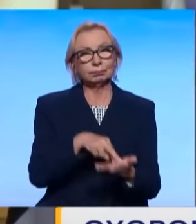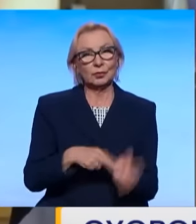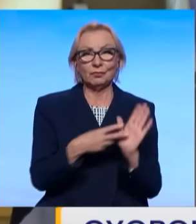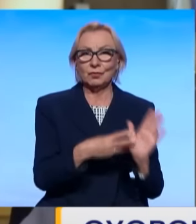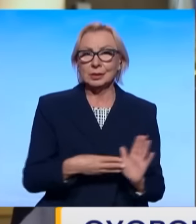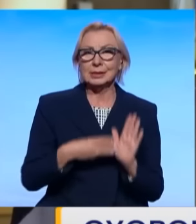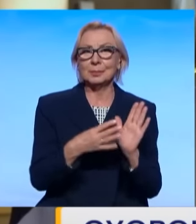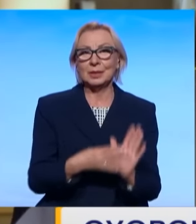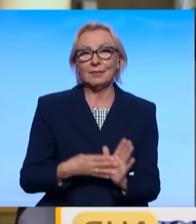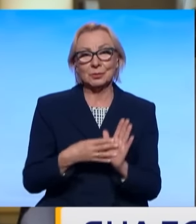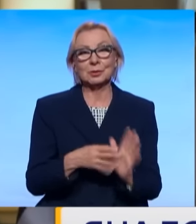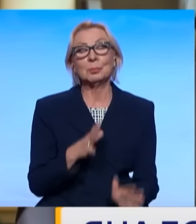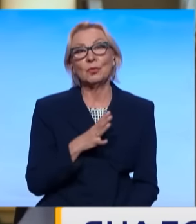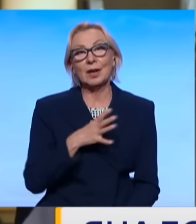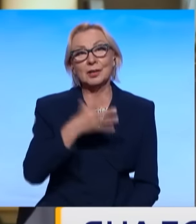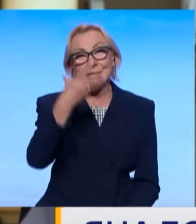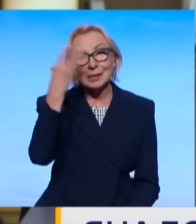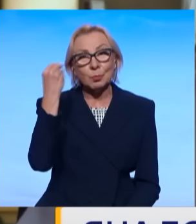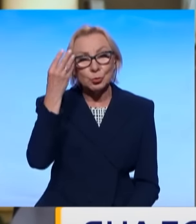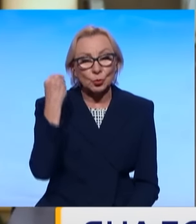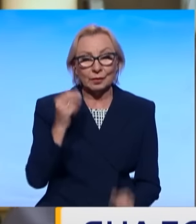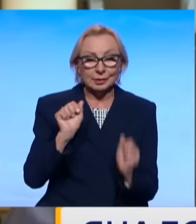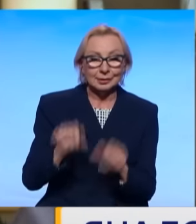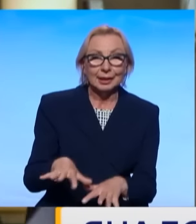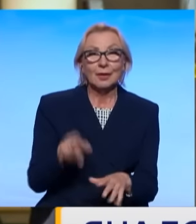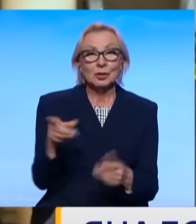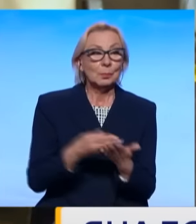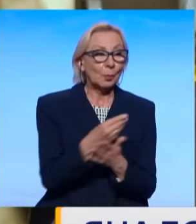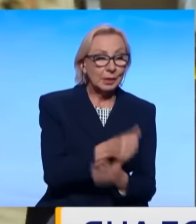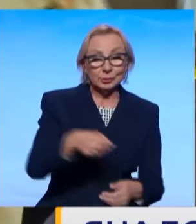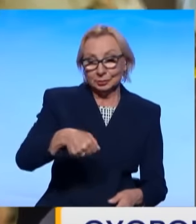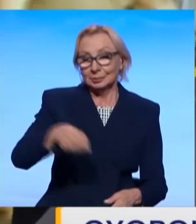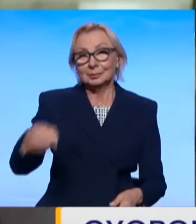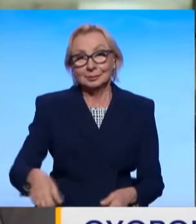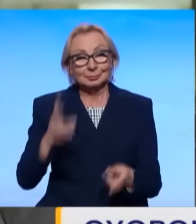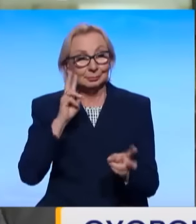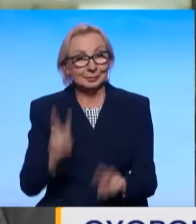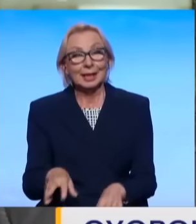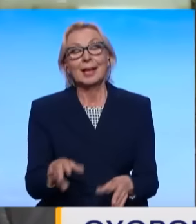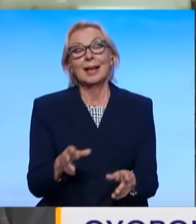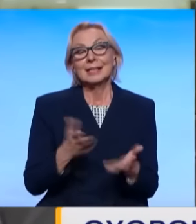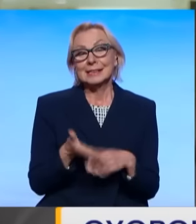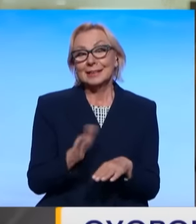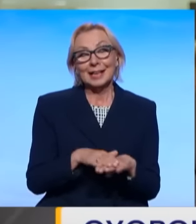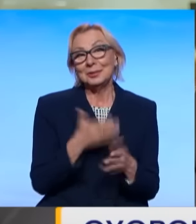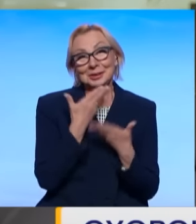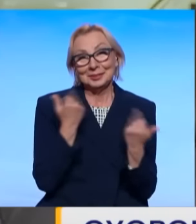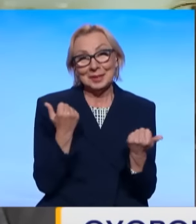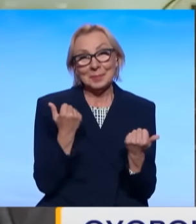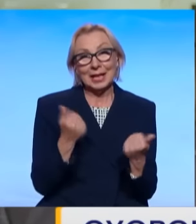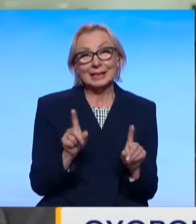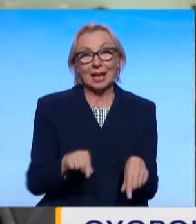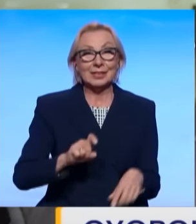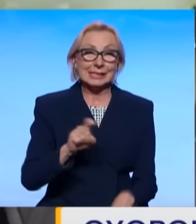зміну. Бувають забудьковаті покупці, ми їх повертаємо, вони проплачують, всі ми люди, все лояльно. Складно, що не виникає,